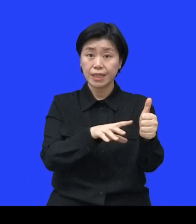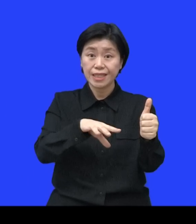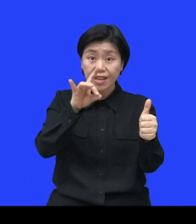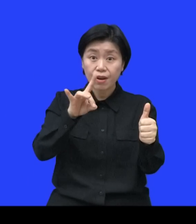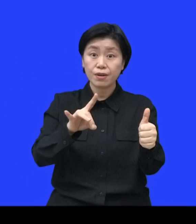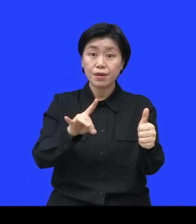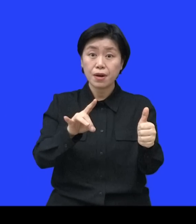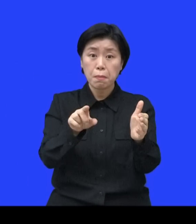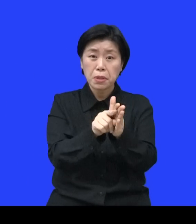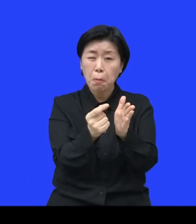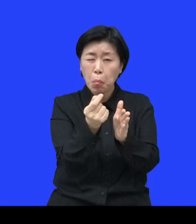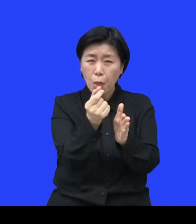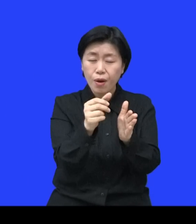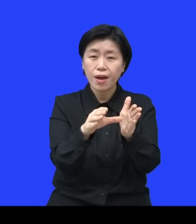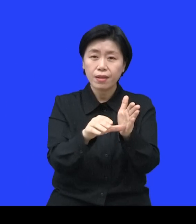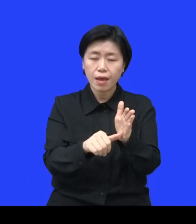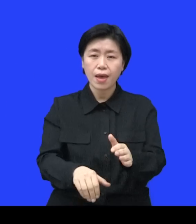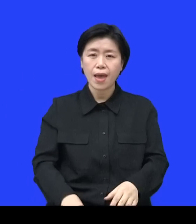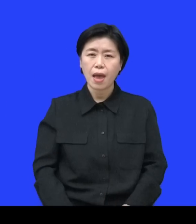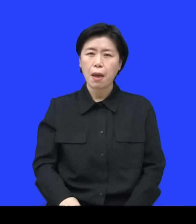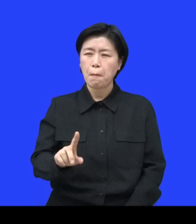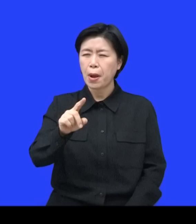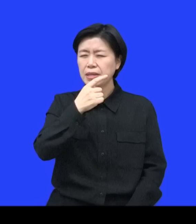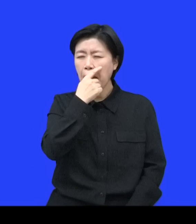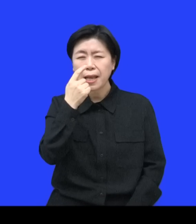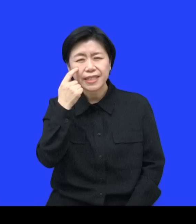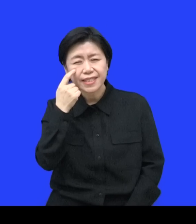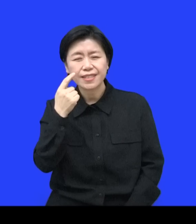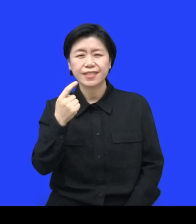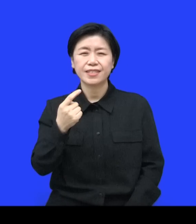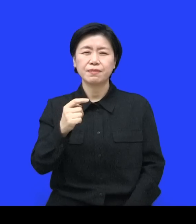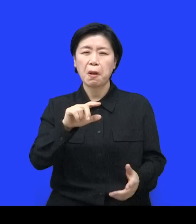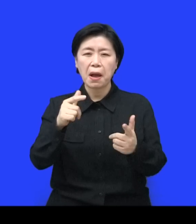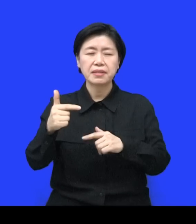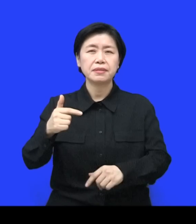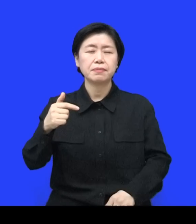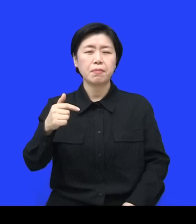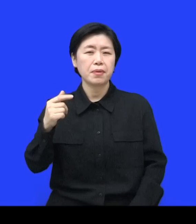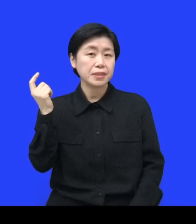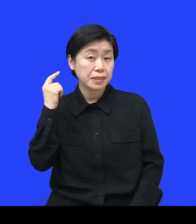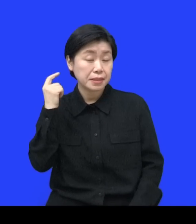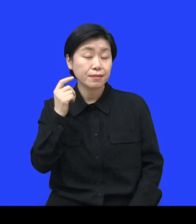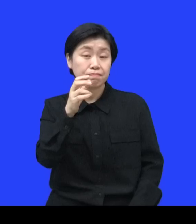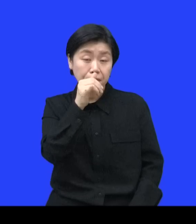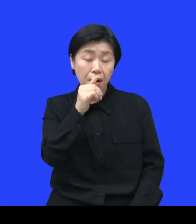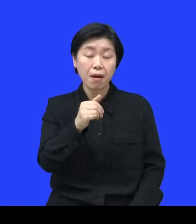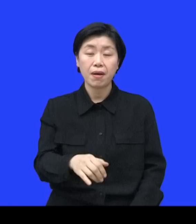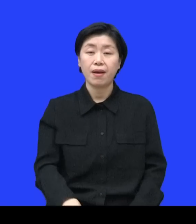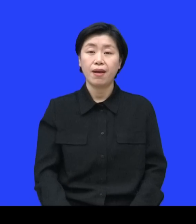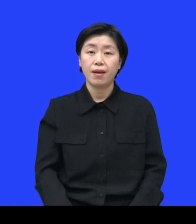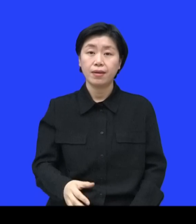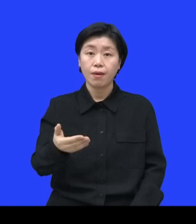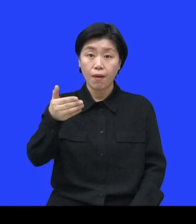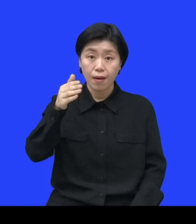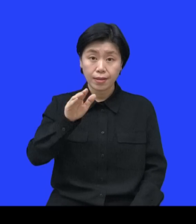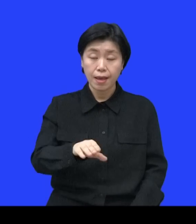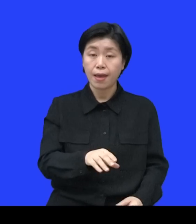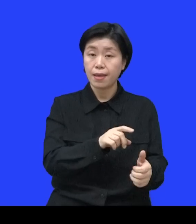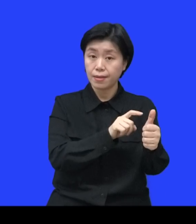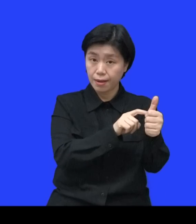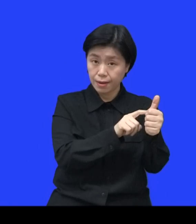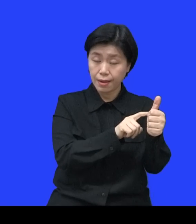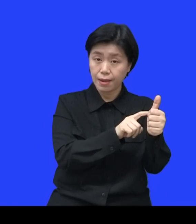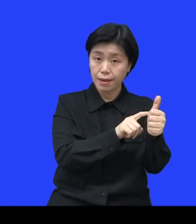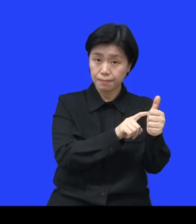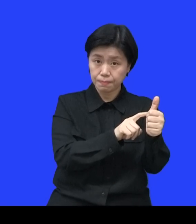같은 간증을 막 들어요. 연예인 간증 나왔대. 이거 너 들어봐. 막 카톡으로 보내주고 막 이래요. 그러다가 이